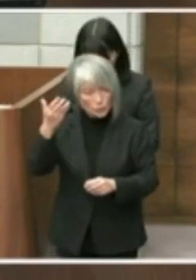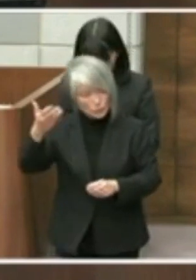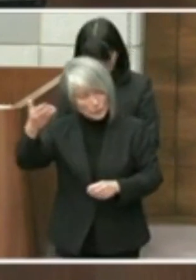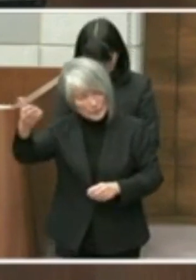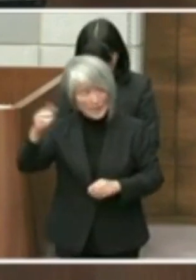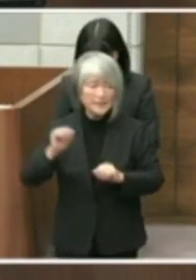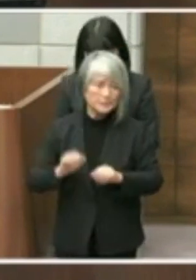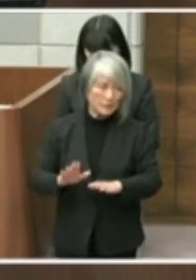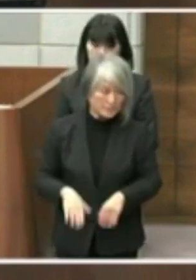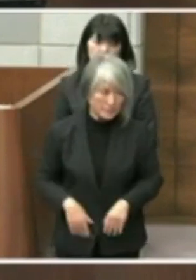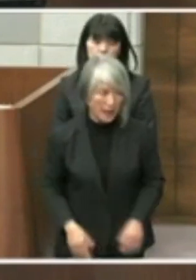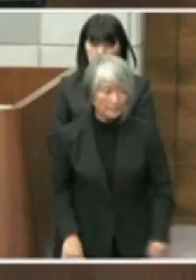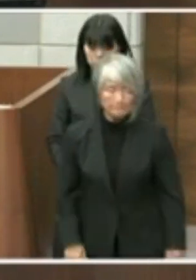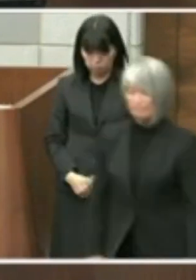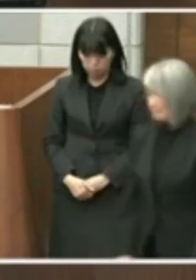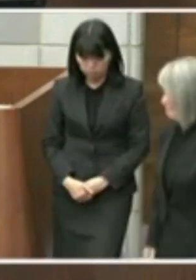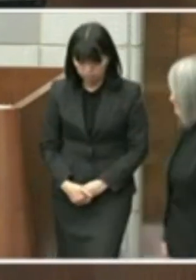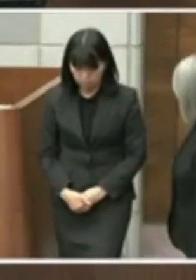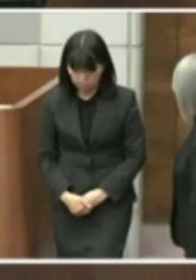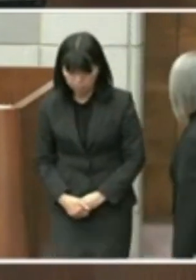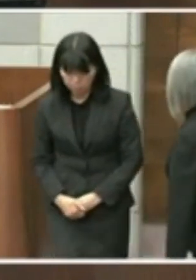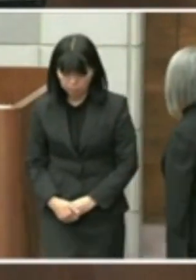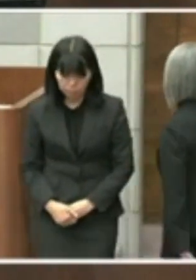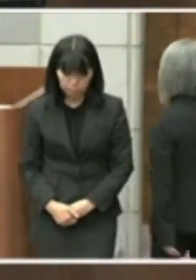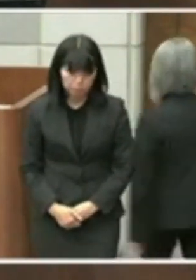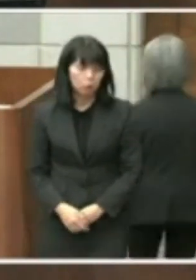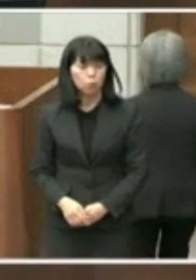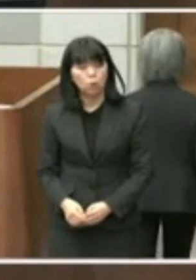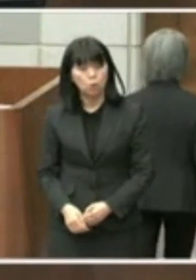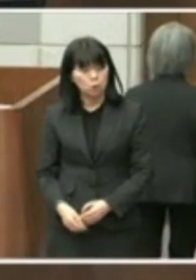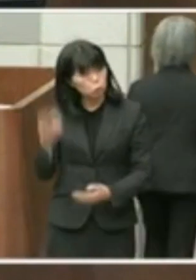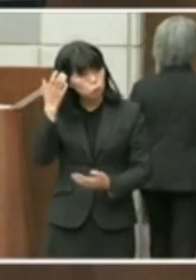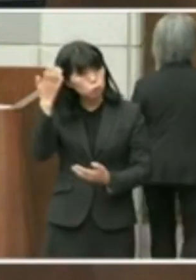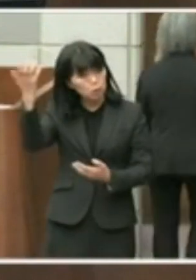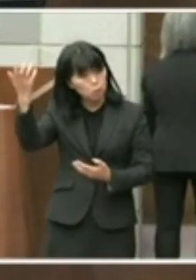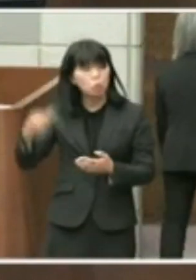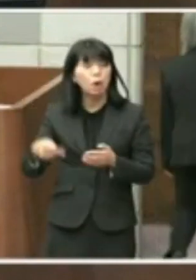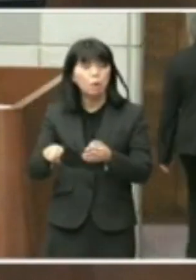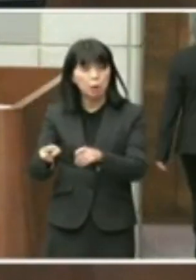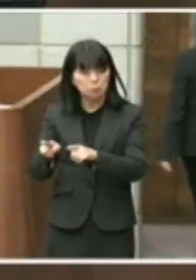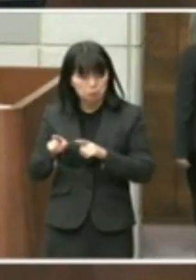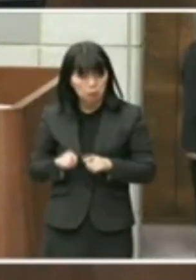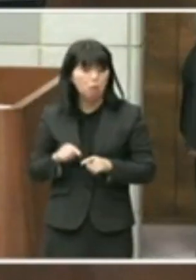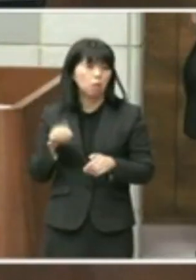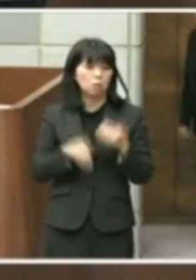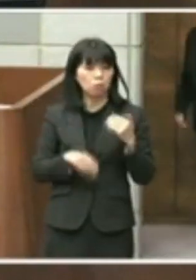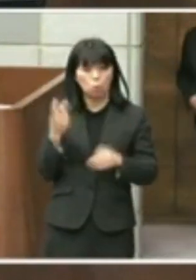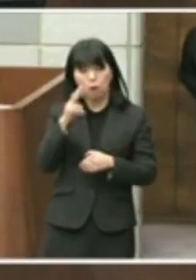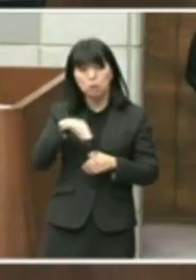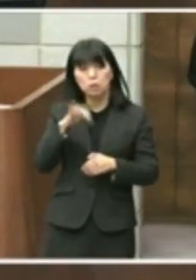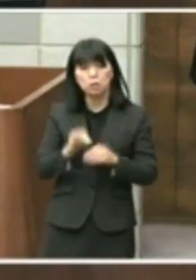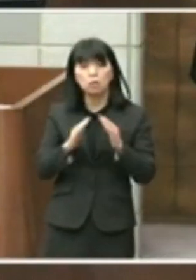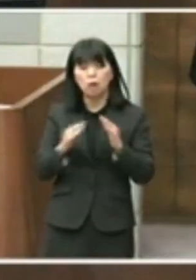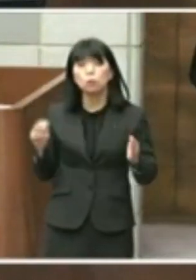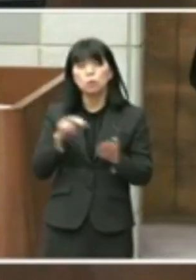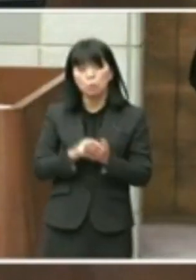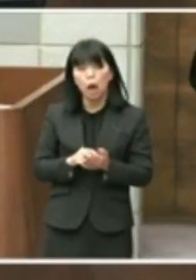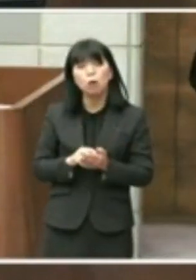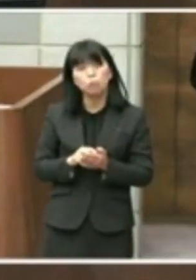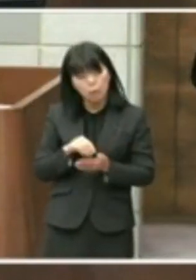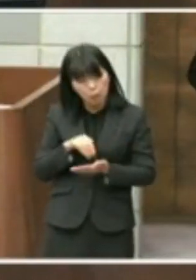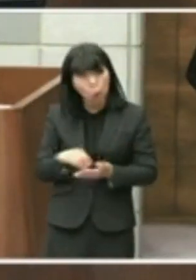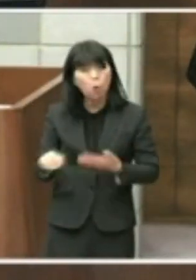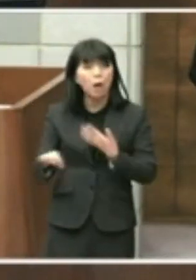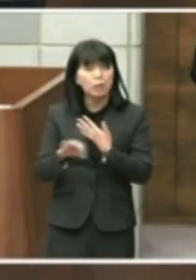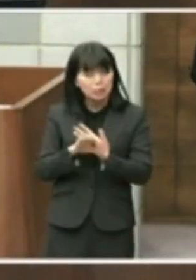でございます。これらの推定を踏まえまして、選挙管理委員会としましては、あくまでも仮にこ